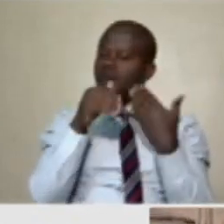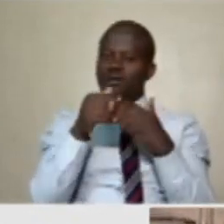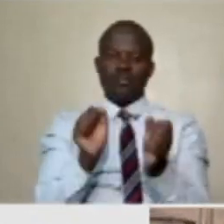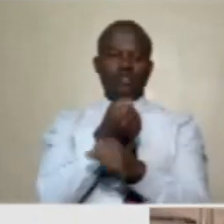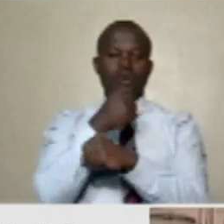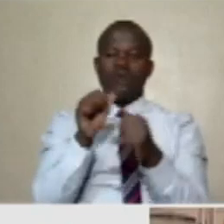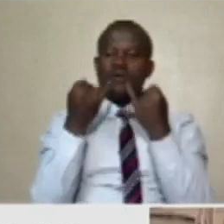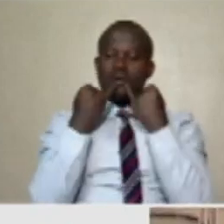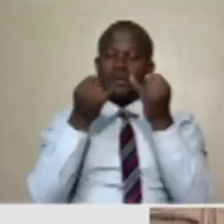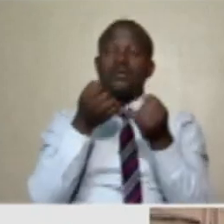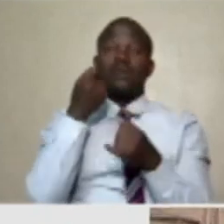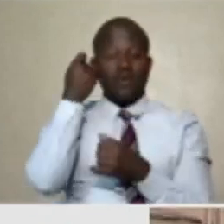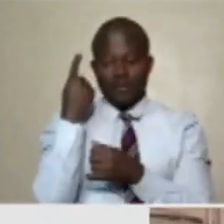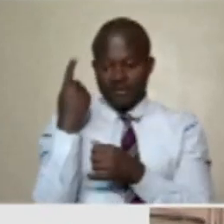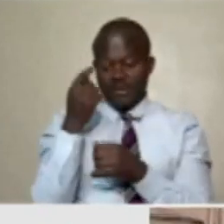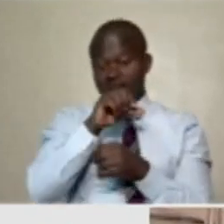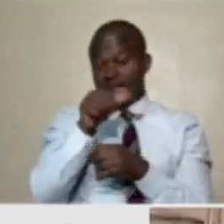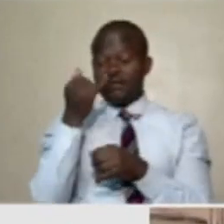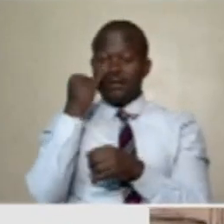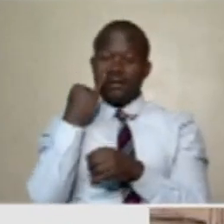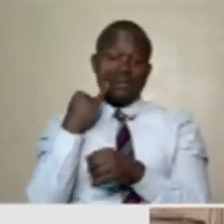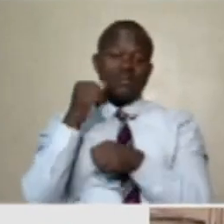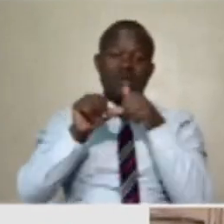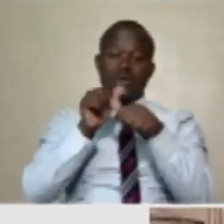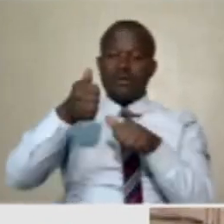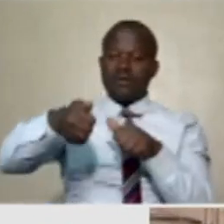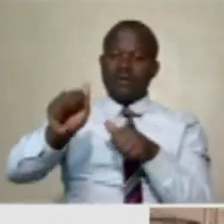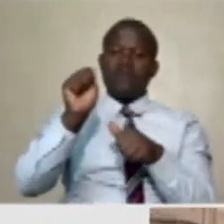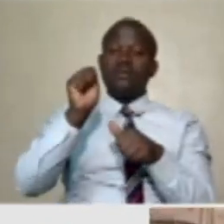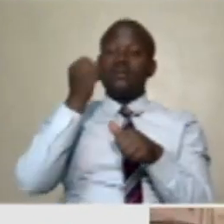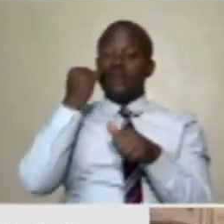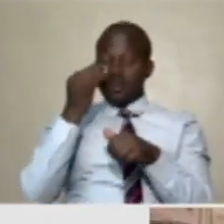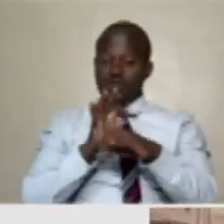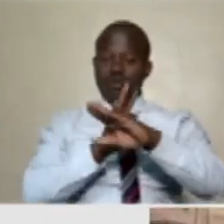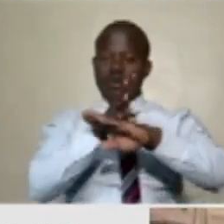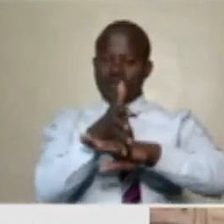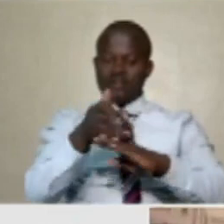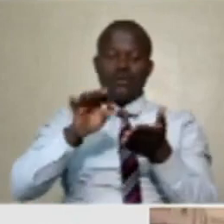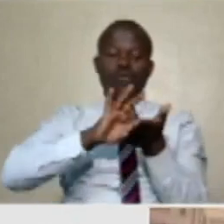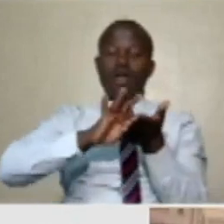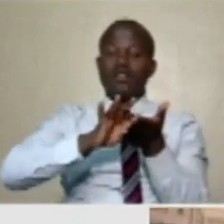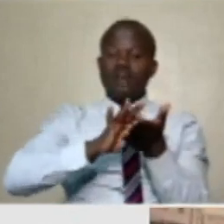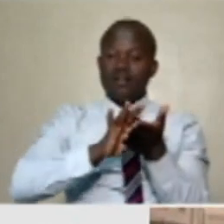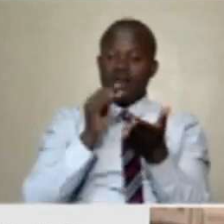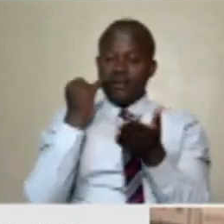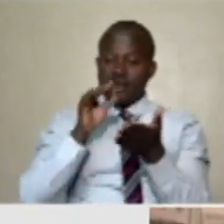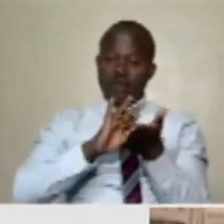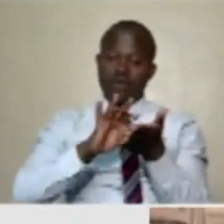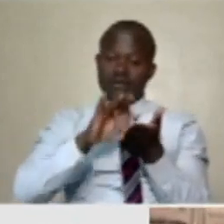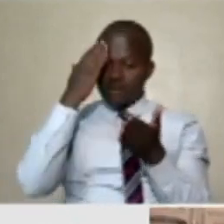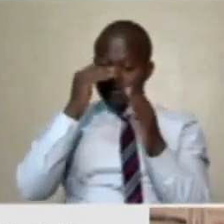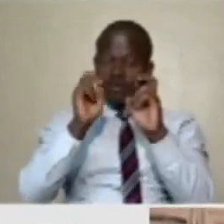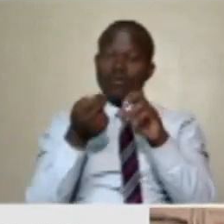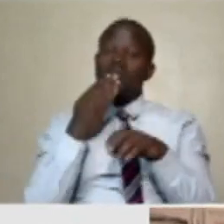ngo babyumve. Ikindi gikomeye kuri ibyo niyo uyarengejeho urandika. Iyo wanditse kugira